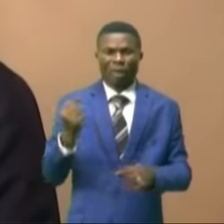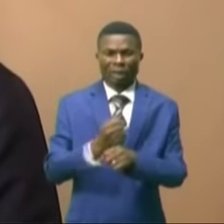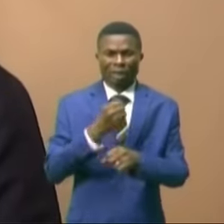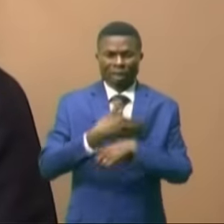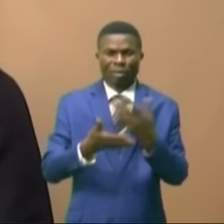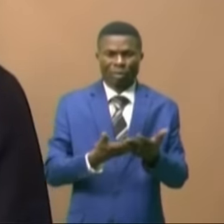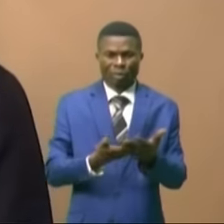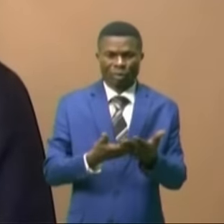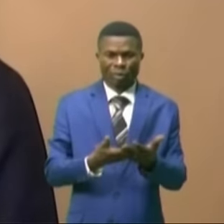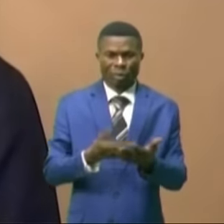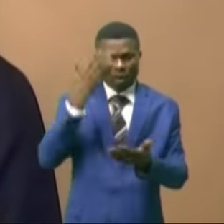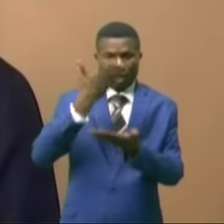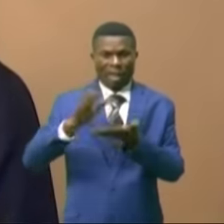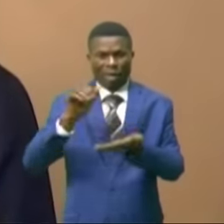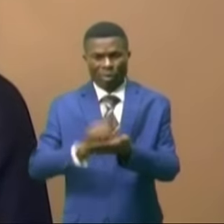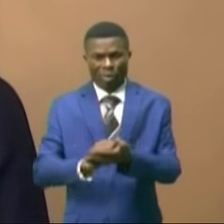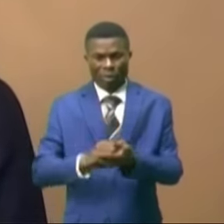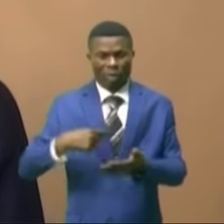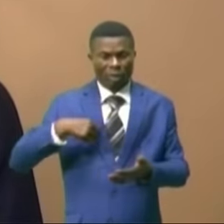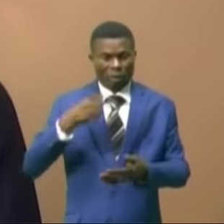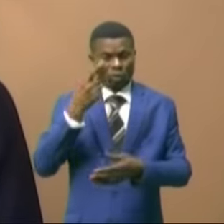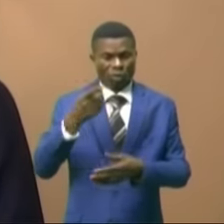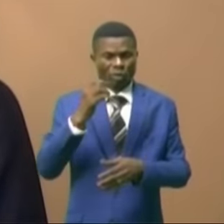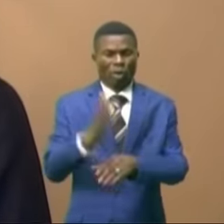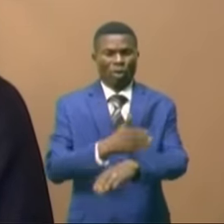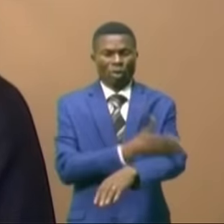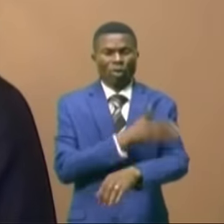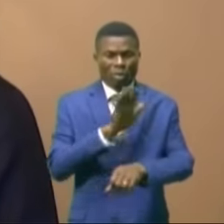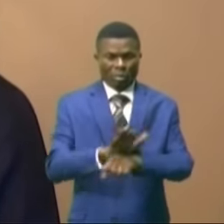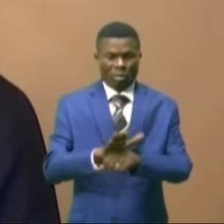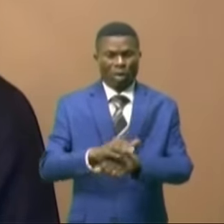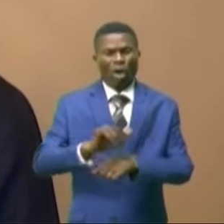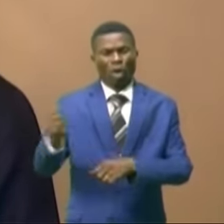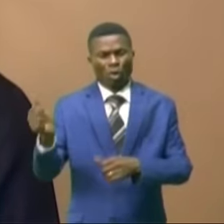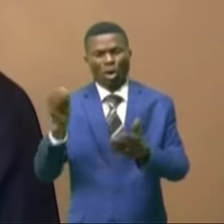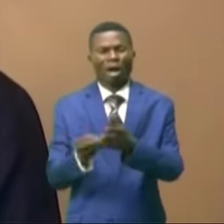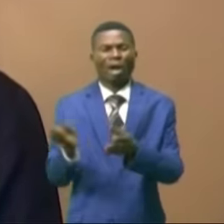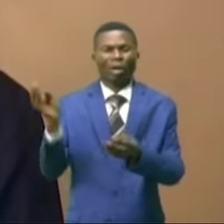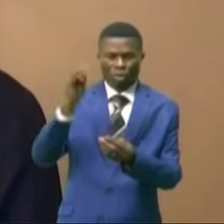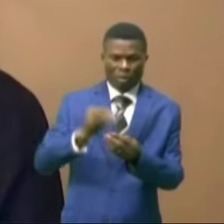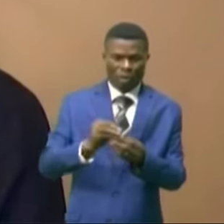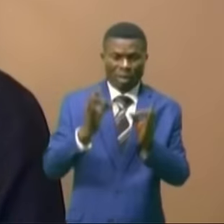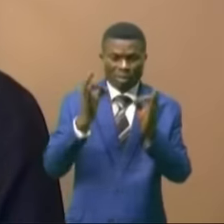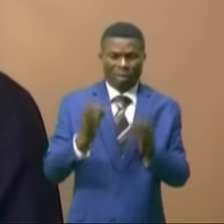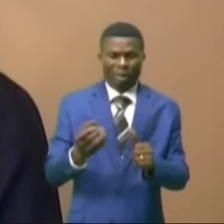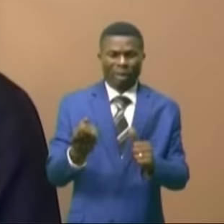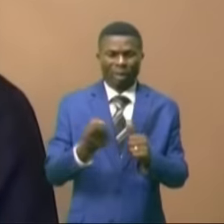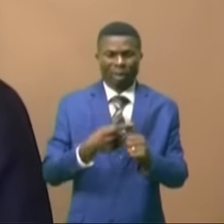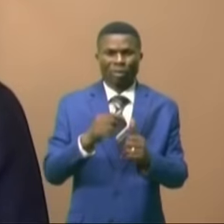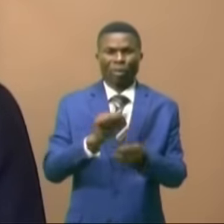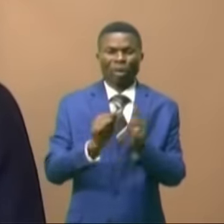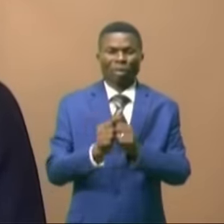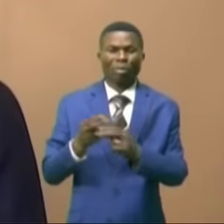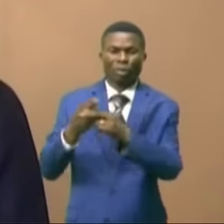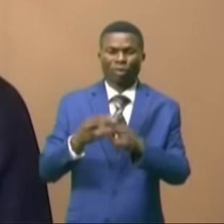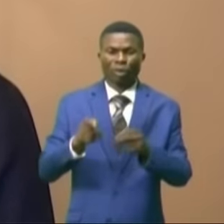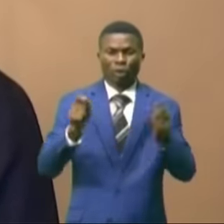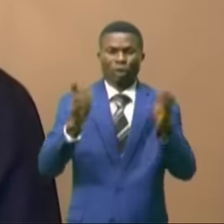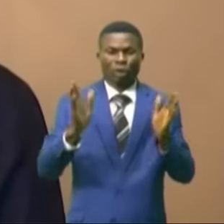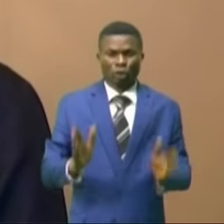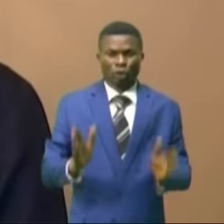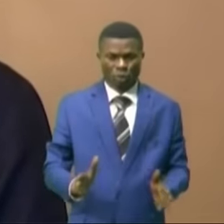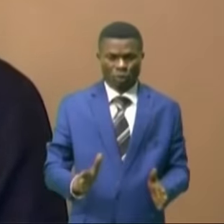ces stades, nous pouvons considérer que nous avons fait beaucoup de progrès, même si beaucoup reste encore à faire, notamment en ce qui concerne la sécurité du journal et des